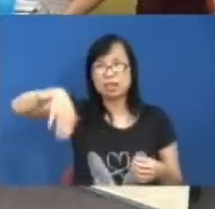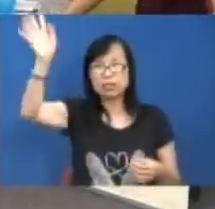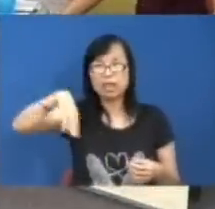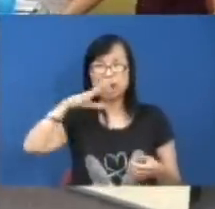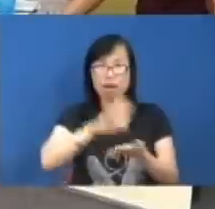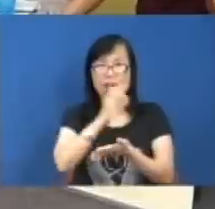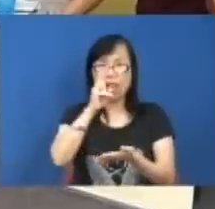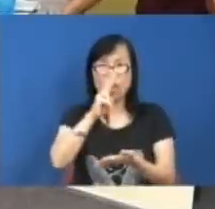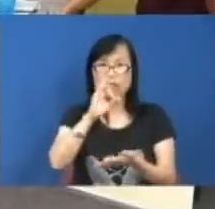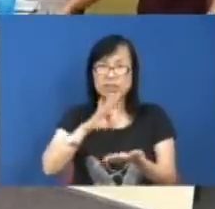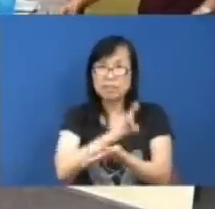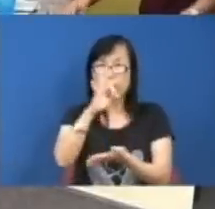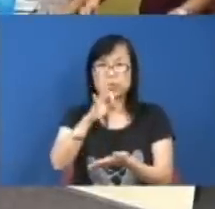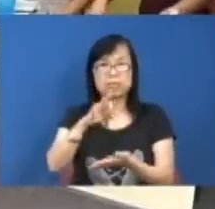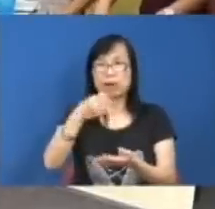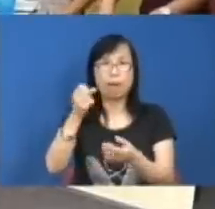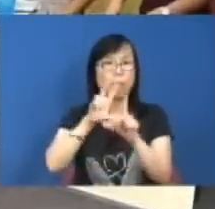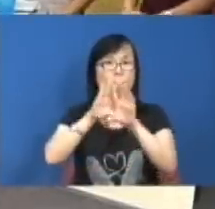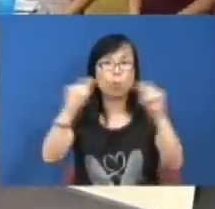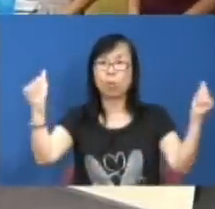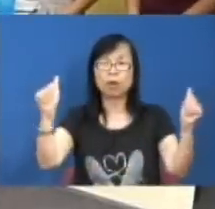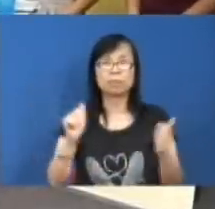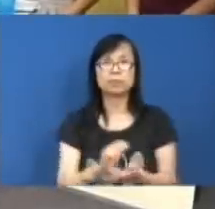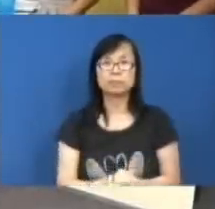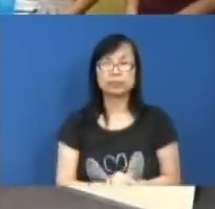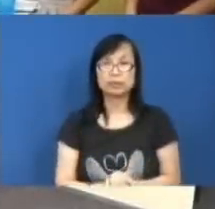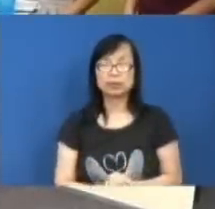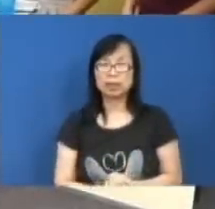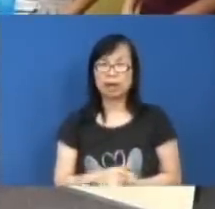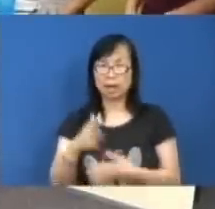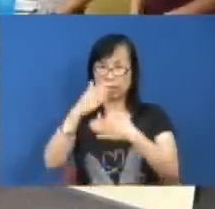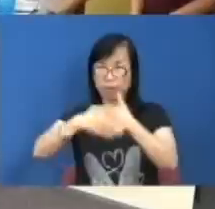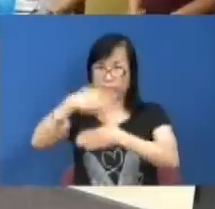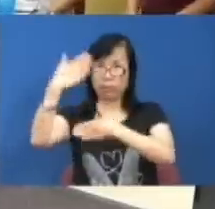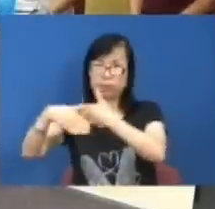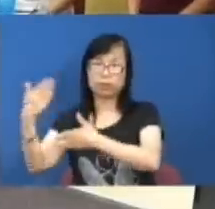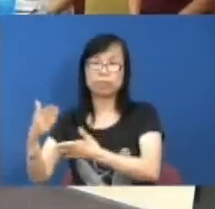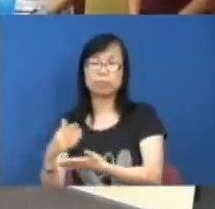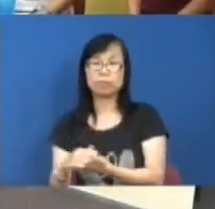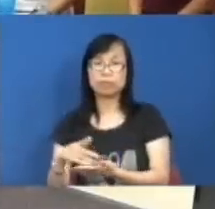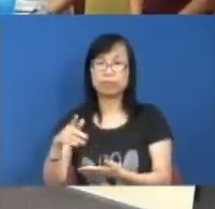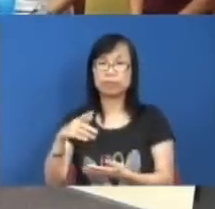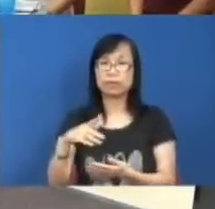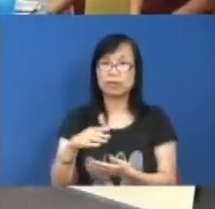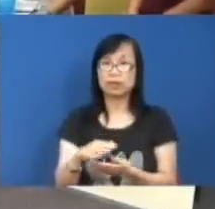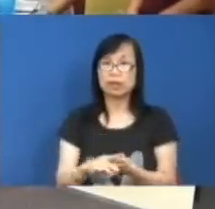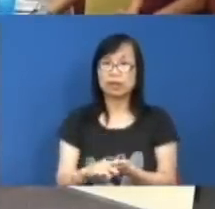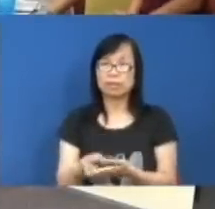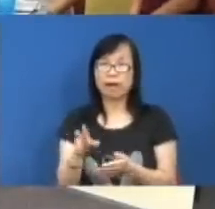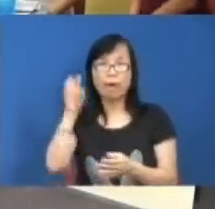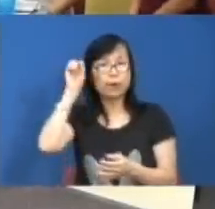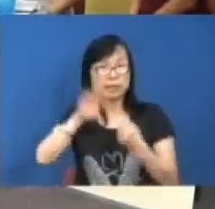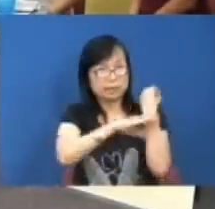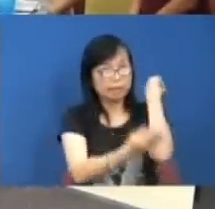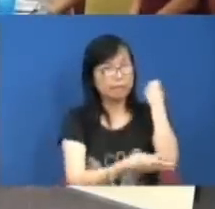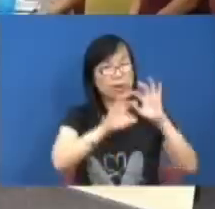啦。咁好唔抵咯，咁話。 哦，冇錯，因為而變得 係啊，因為外牆咧，其實整體即係譬如當一個法團或者